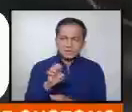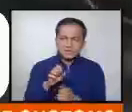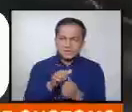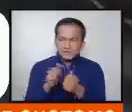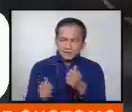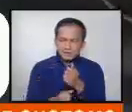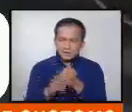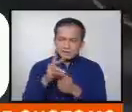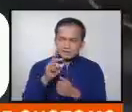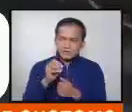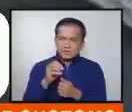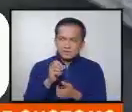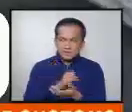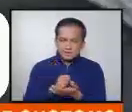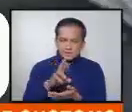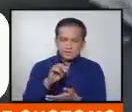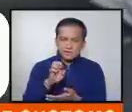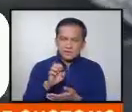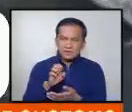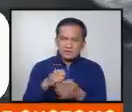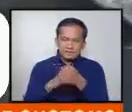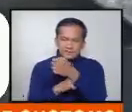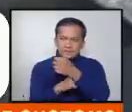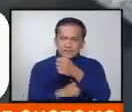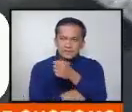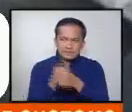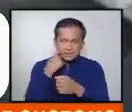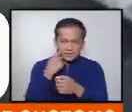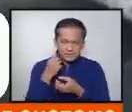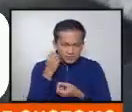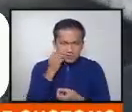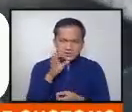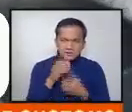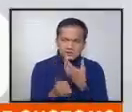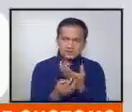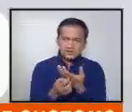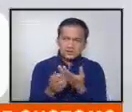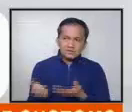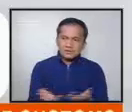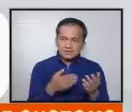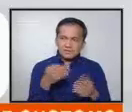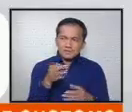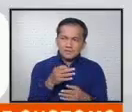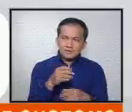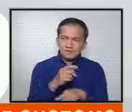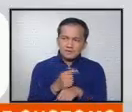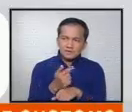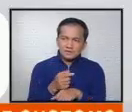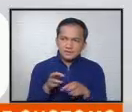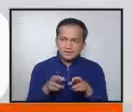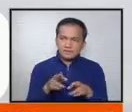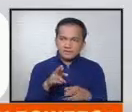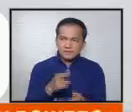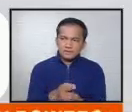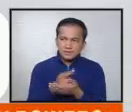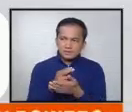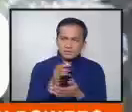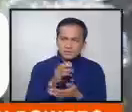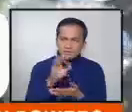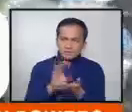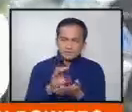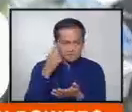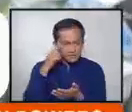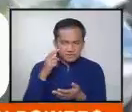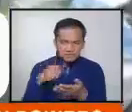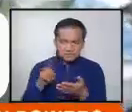Mendiola San Rafael Bridge kanina. Sa halip na iuwi at iluto, dinala ang isda sa Pasig River Rehabilitation Center para